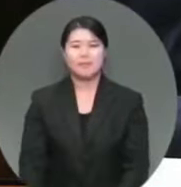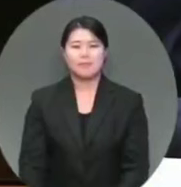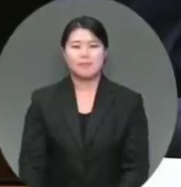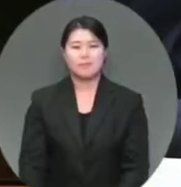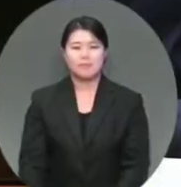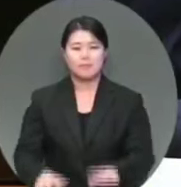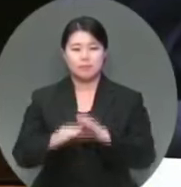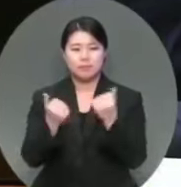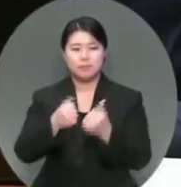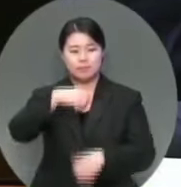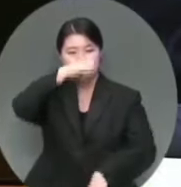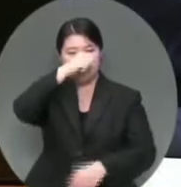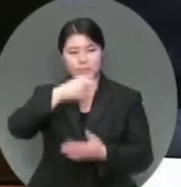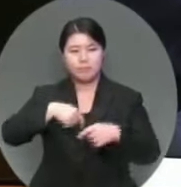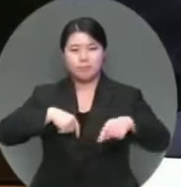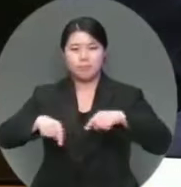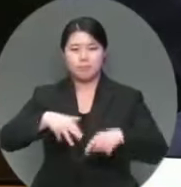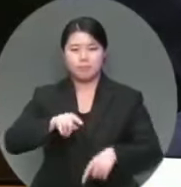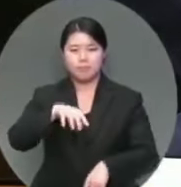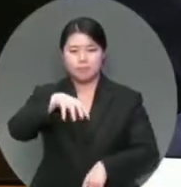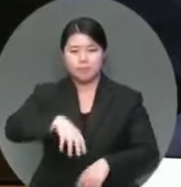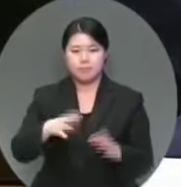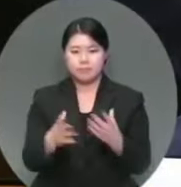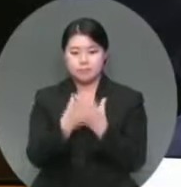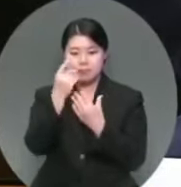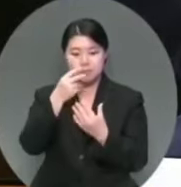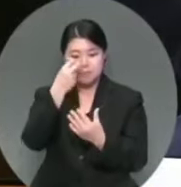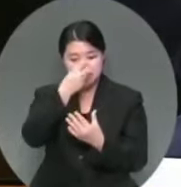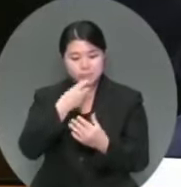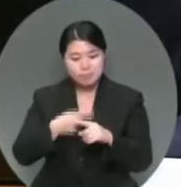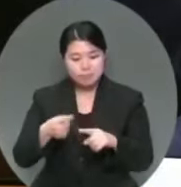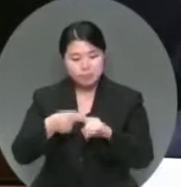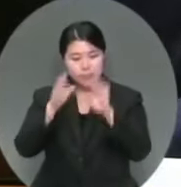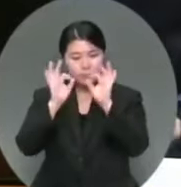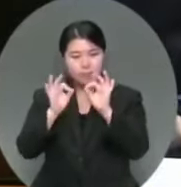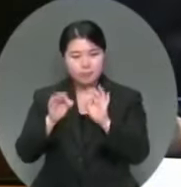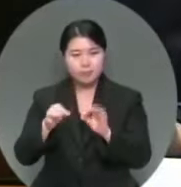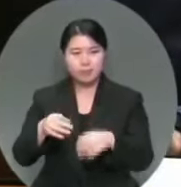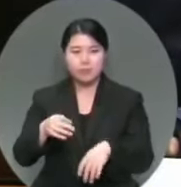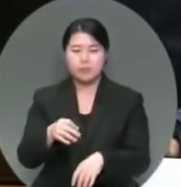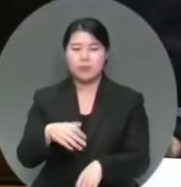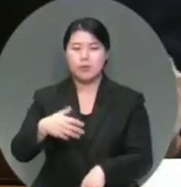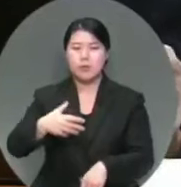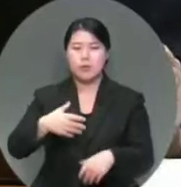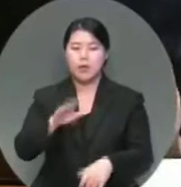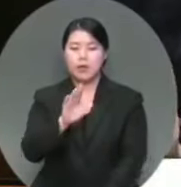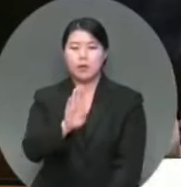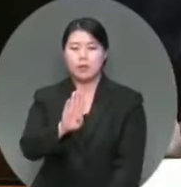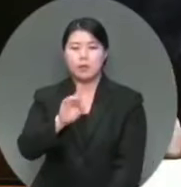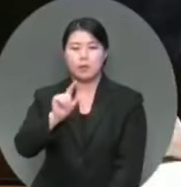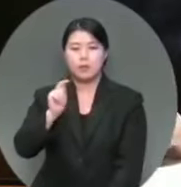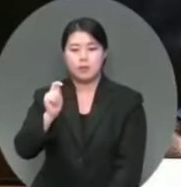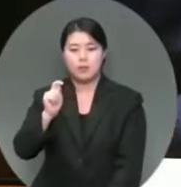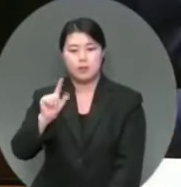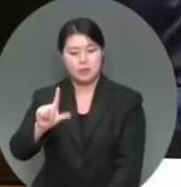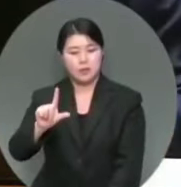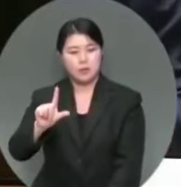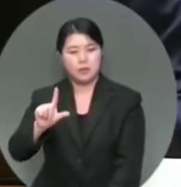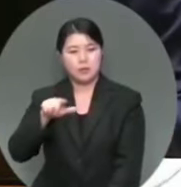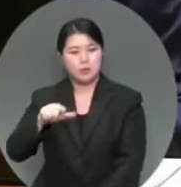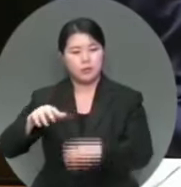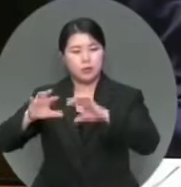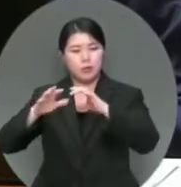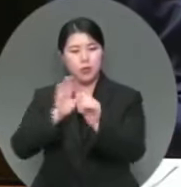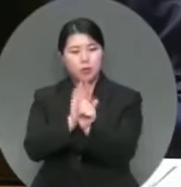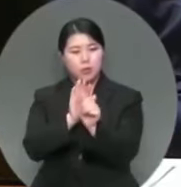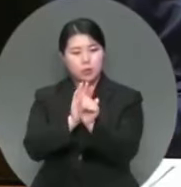국회 예정처 총괄 그 분석 자료를 보니까 임대형 민자 사업 BTL이 국고 보조